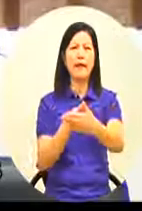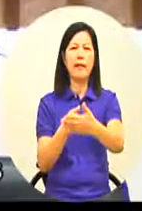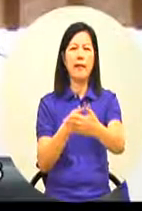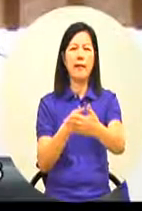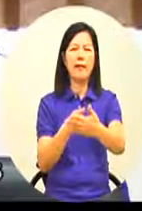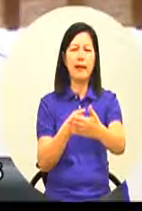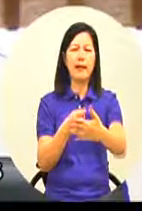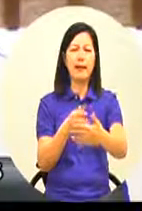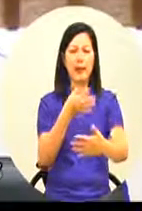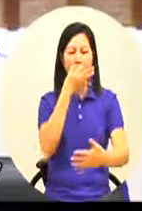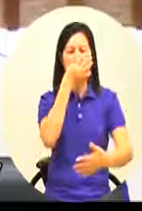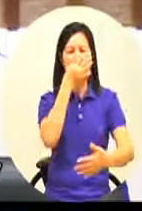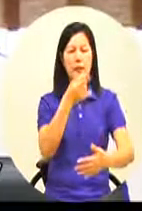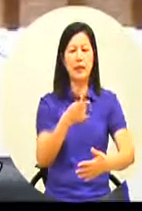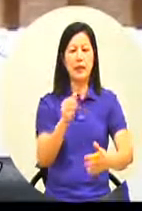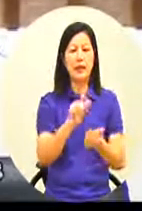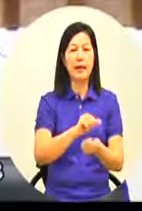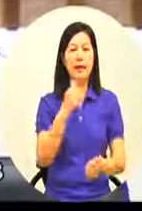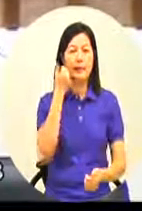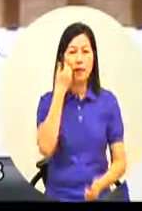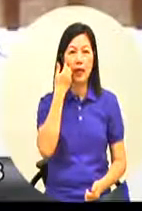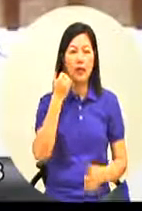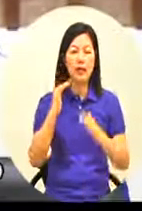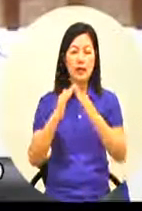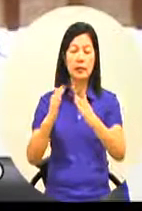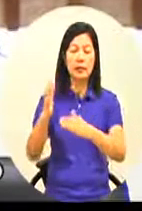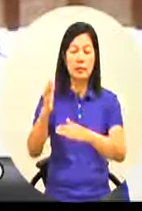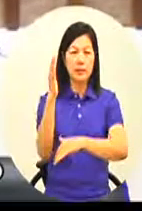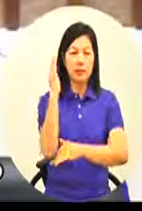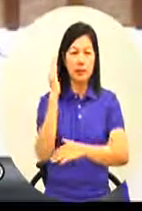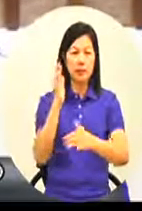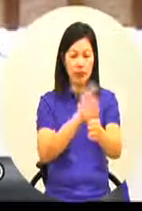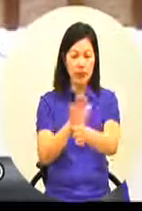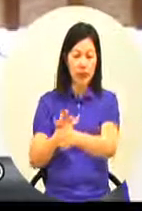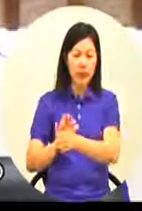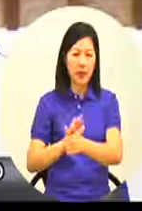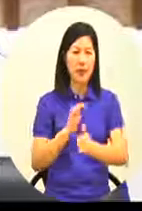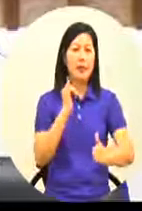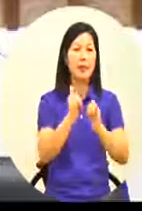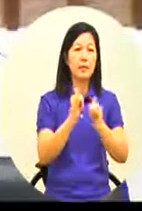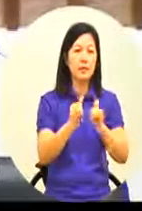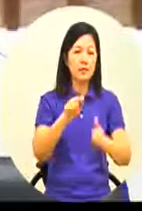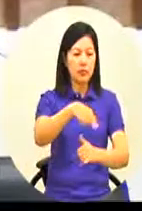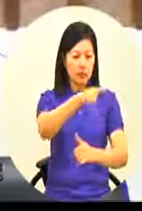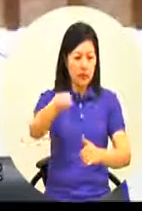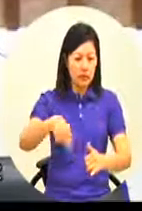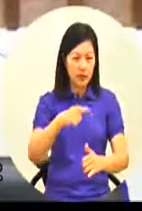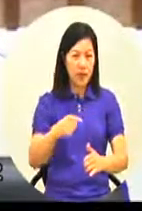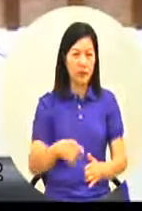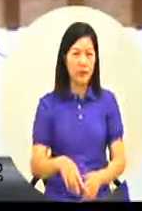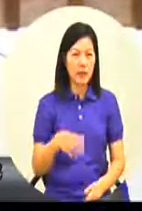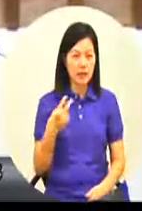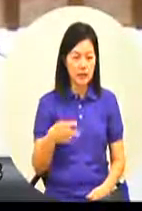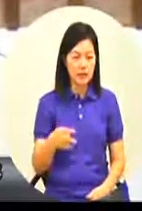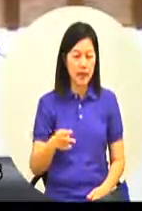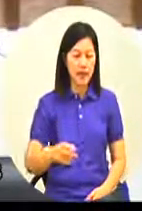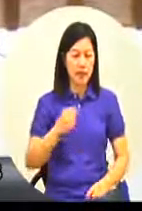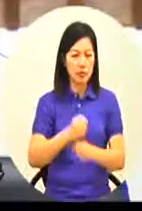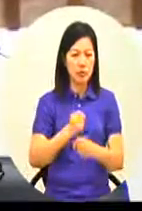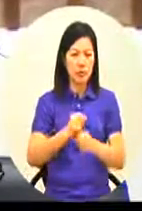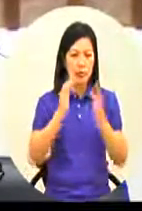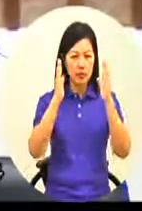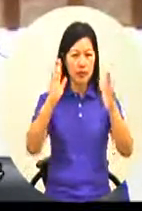啊？当然靠高雄市政府的公权力还给人民公道，要行使正义